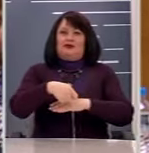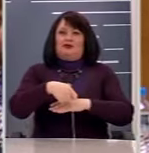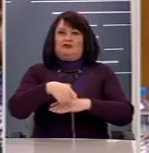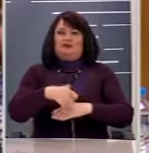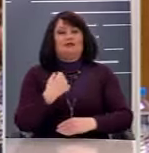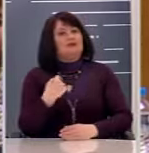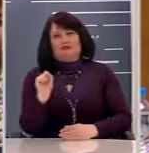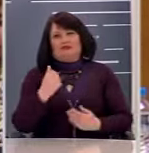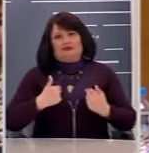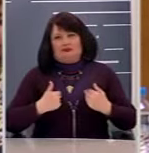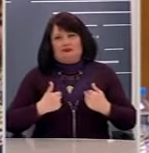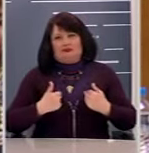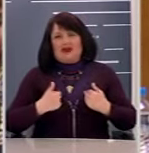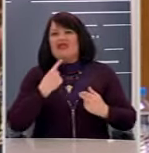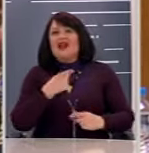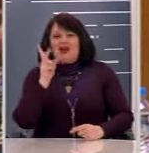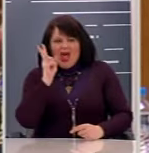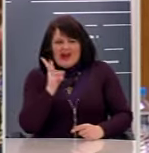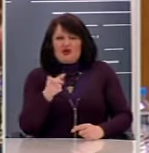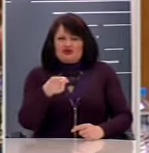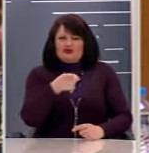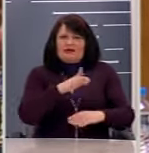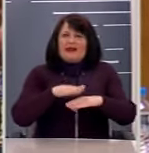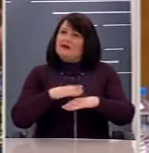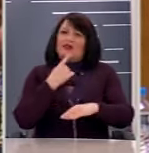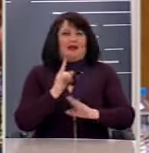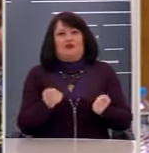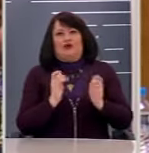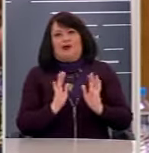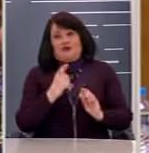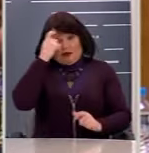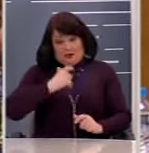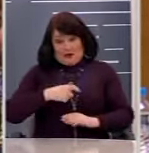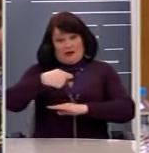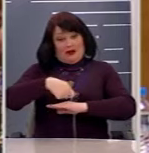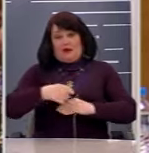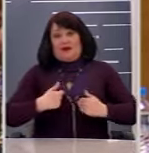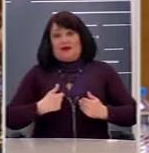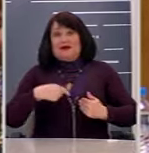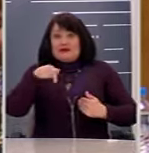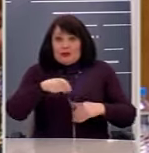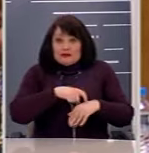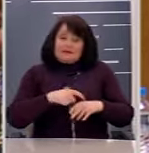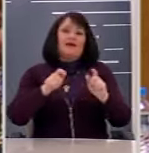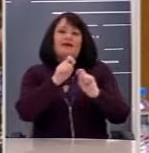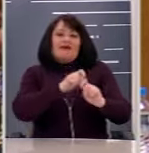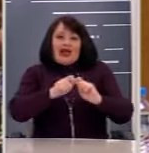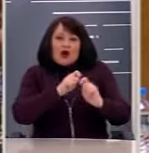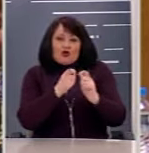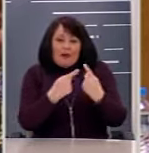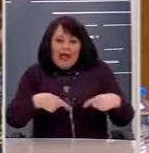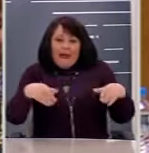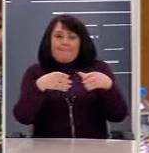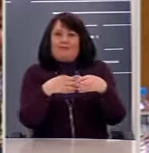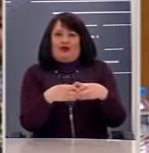αρνούμε να μπω στη λογική να ενοχοποιήσω ανθρώπους. Εδώ συγκροτούμε μια επιτροπή που στο κάτω-κάτω